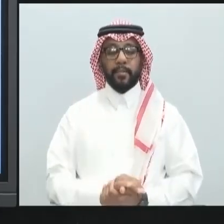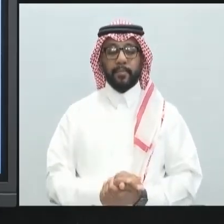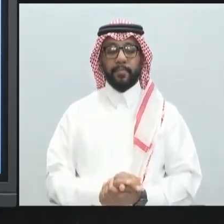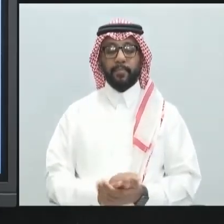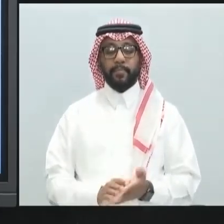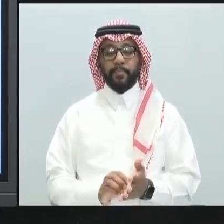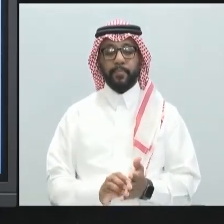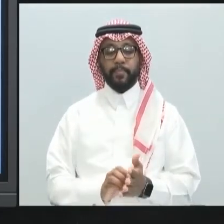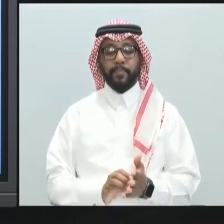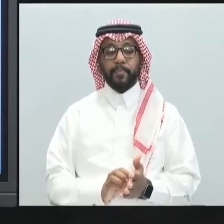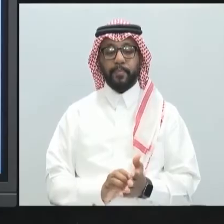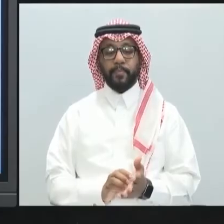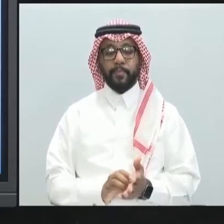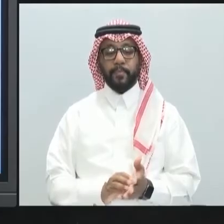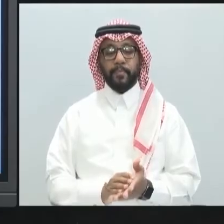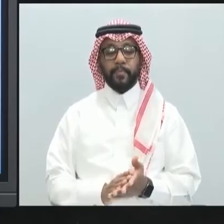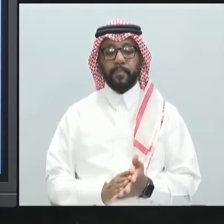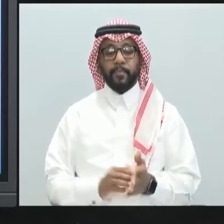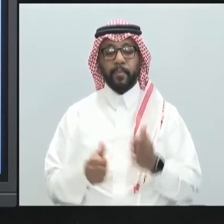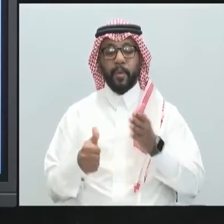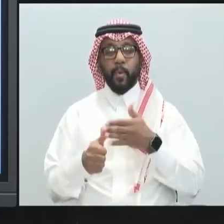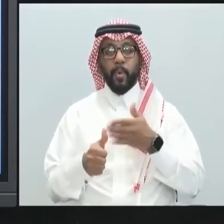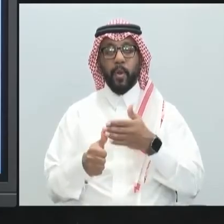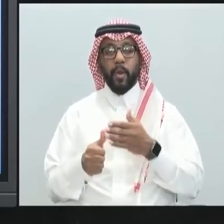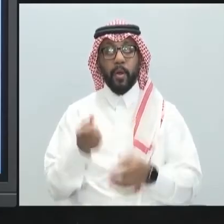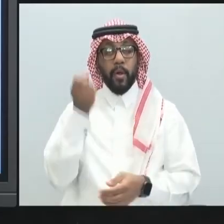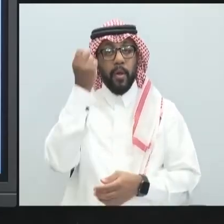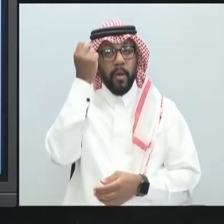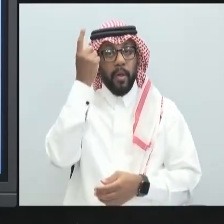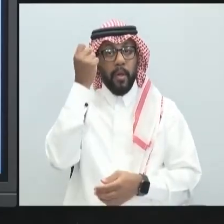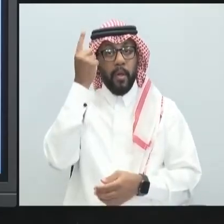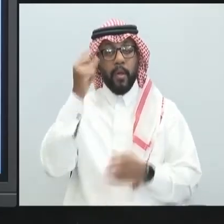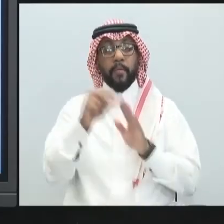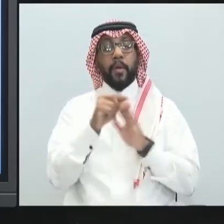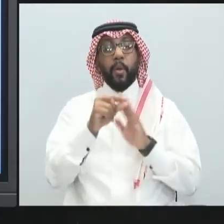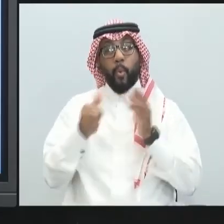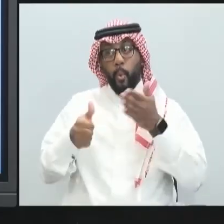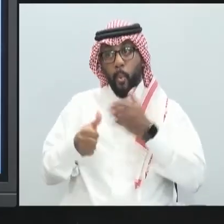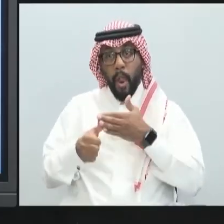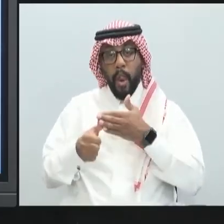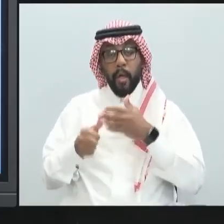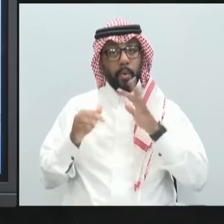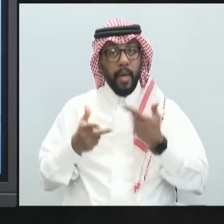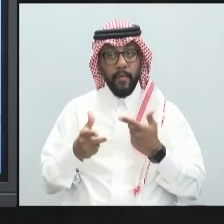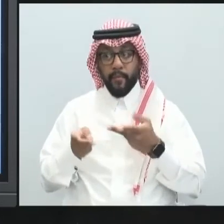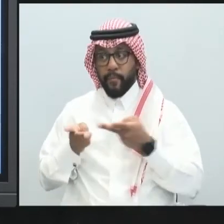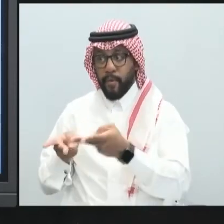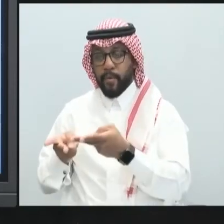هذه الفكره او عفوا الفكره الاولى تناسب اي فكره من فكره النص كذلك